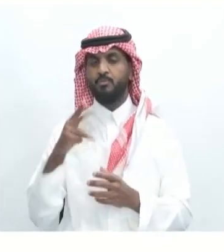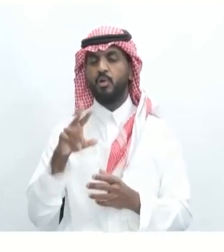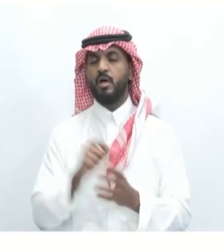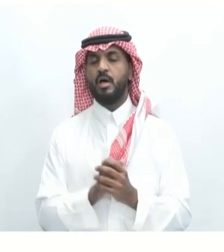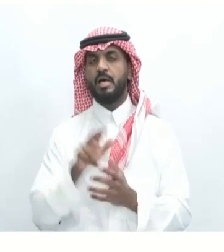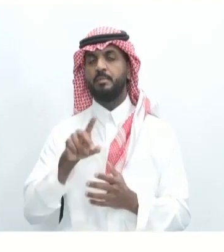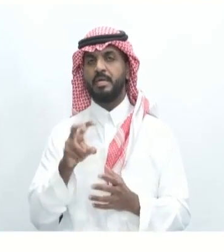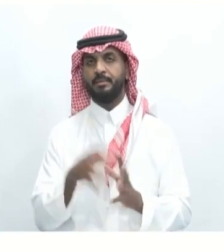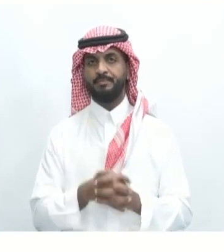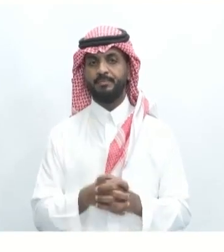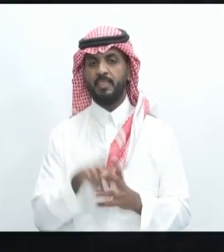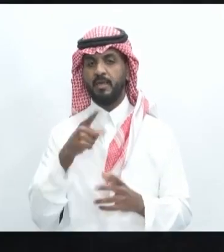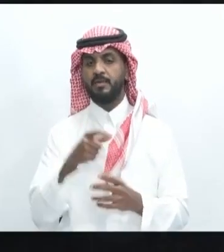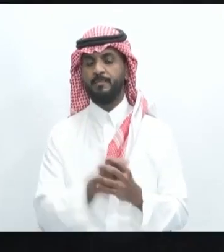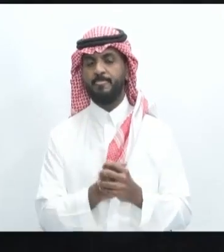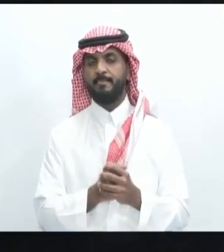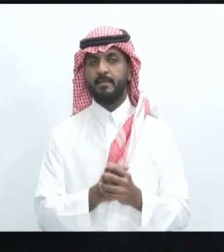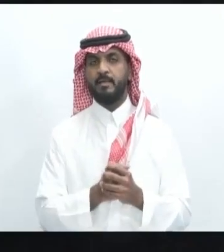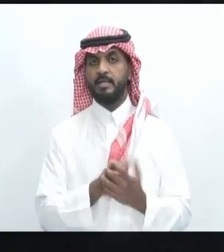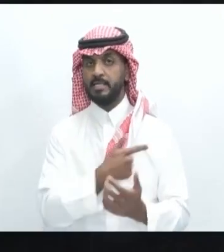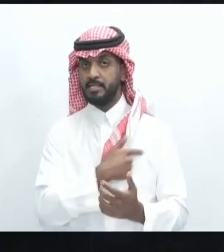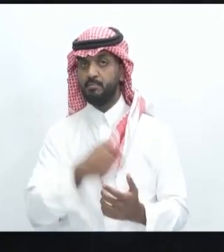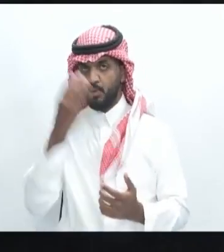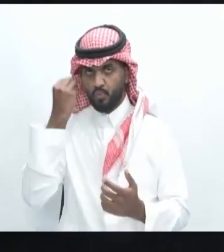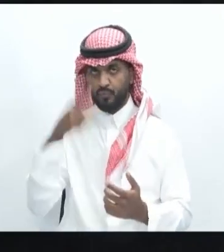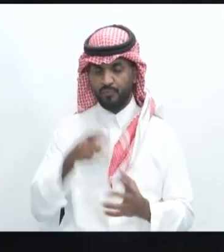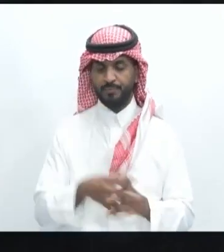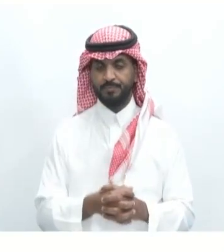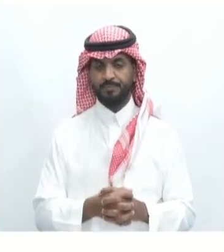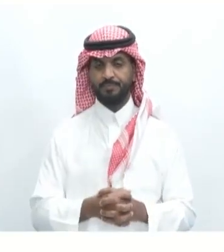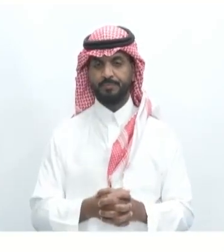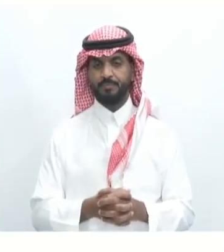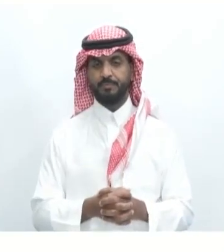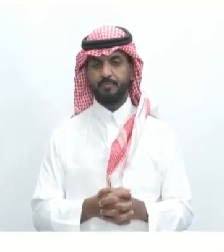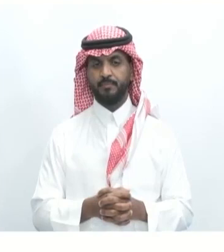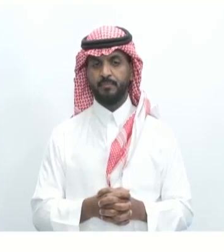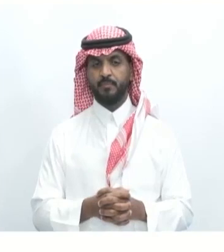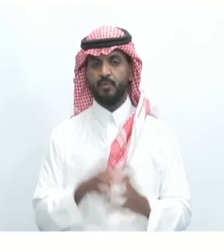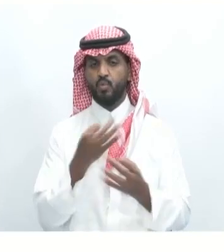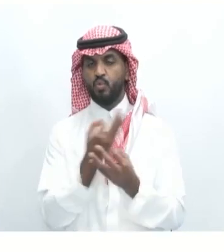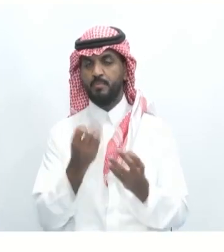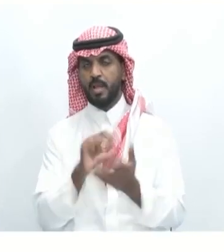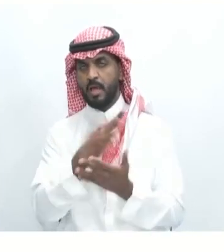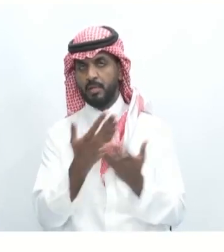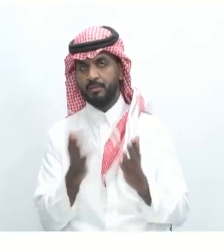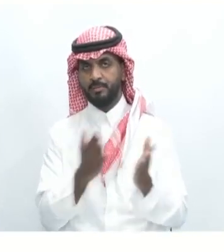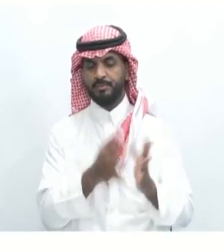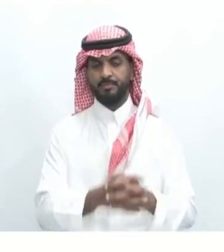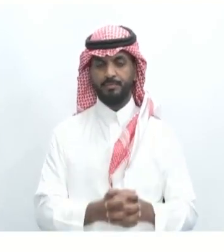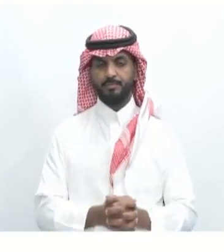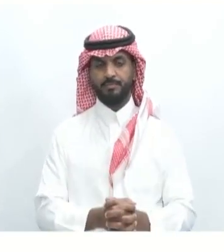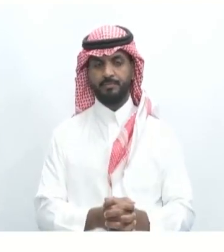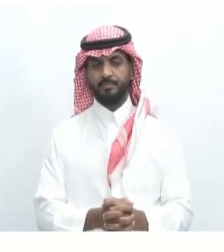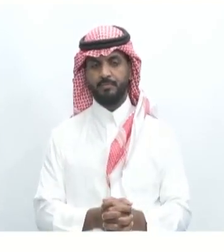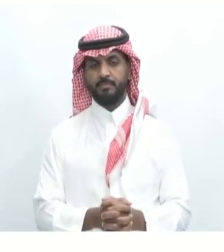الله ماذا الربيع اذا ذكرنا هنا الاعلام المناسبه اكمل الخريطه المعرفيه